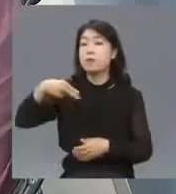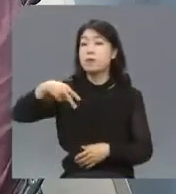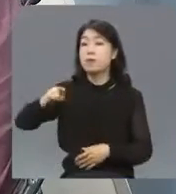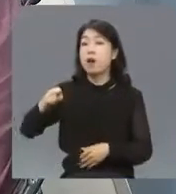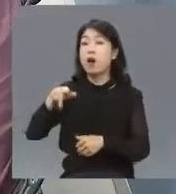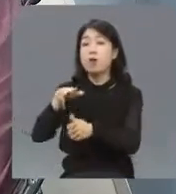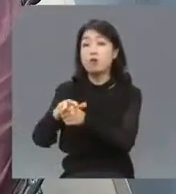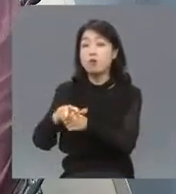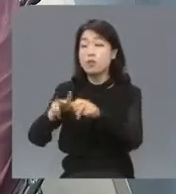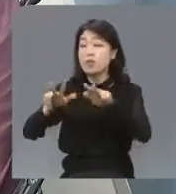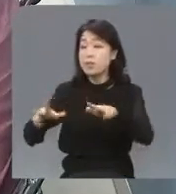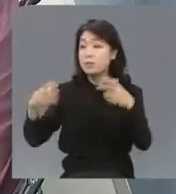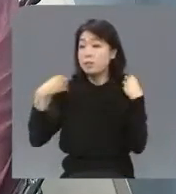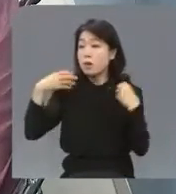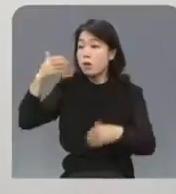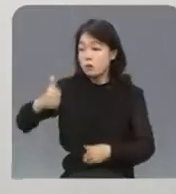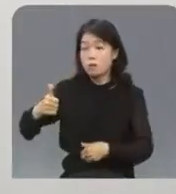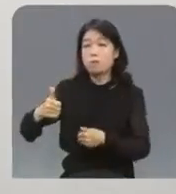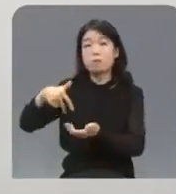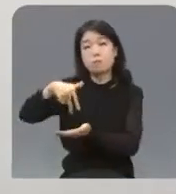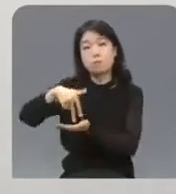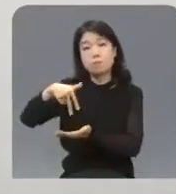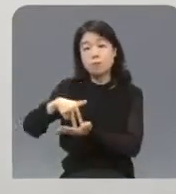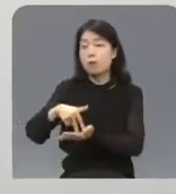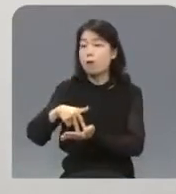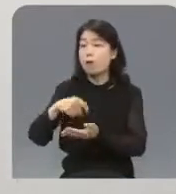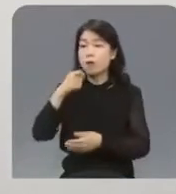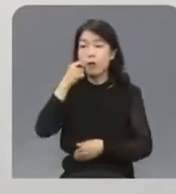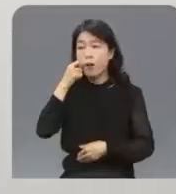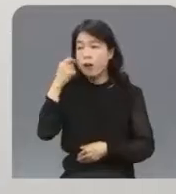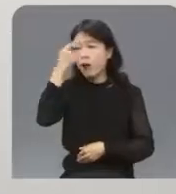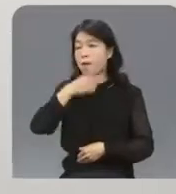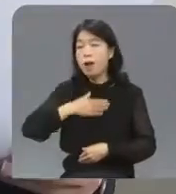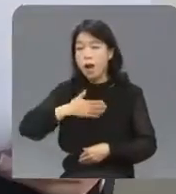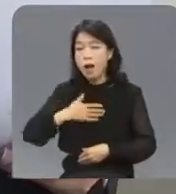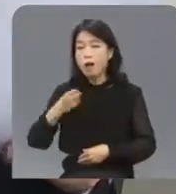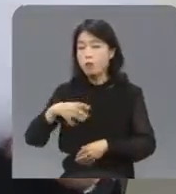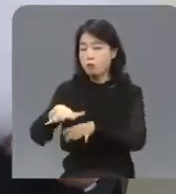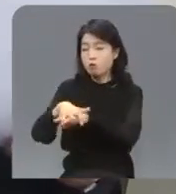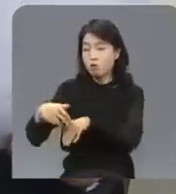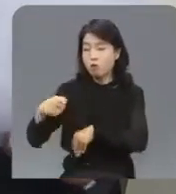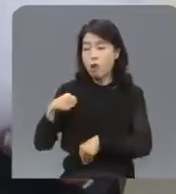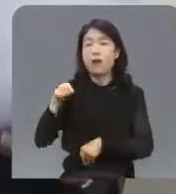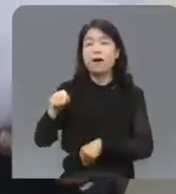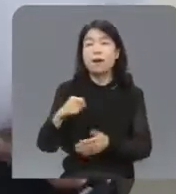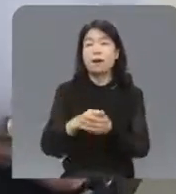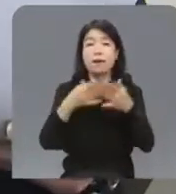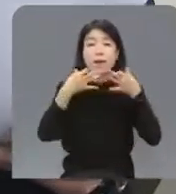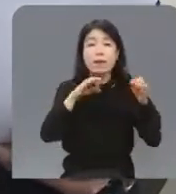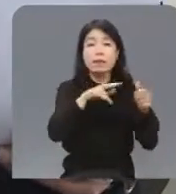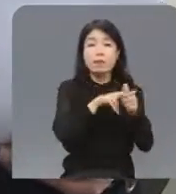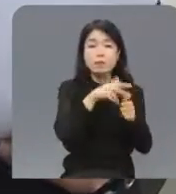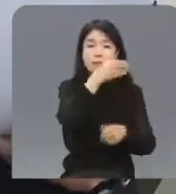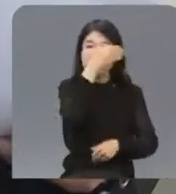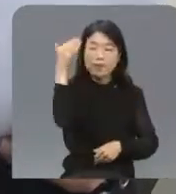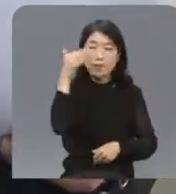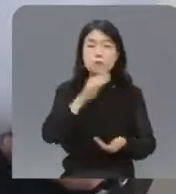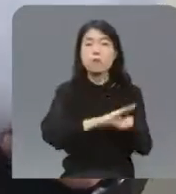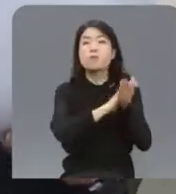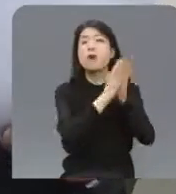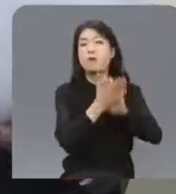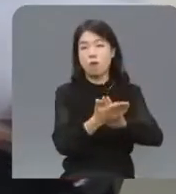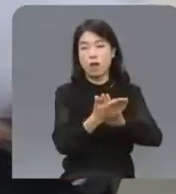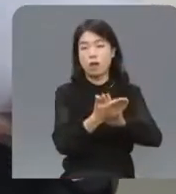서대석 후보는 현직 청장으로서 누리는 인지도와 조직력이 강점입니다. 김희강 후보는 젊음과